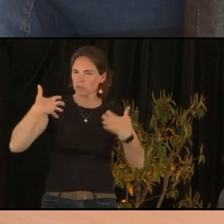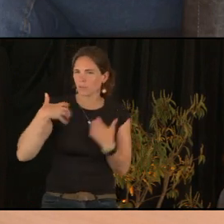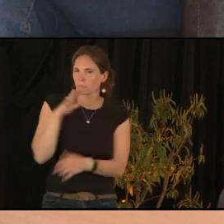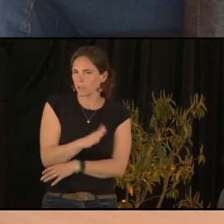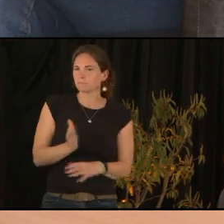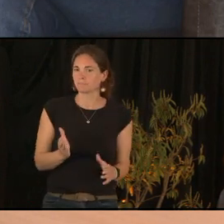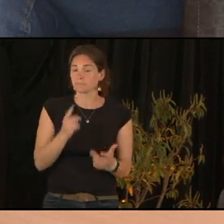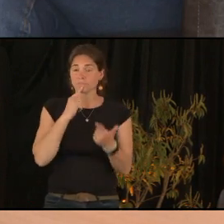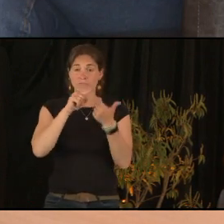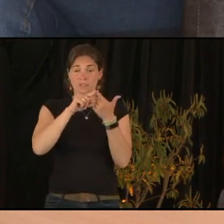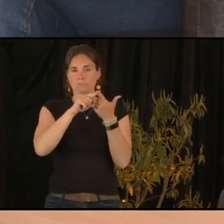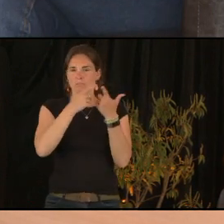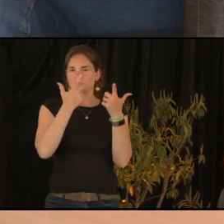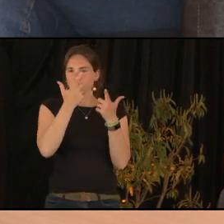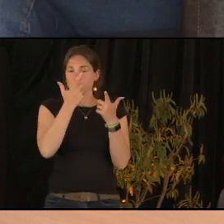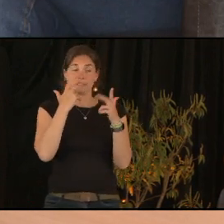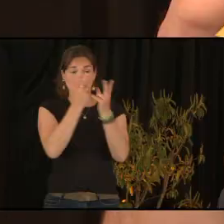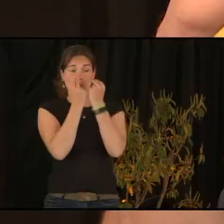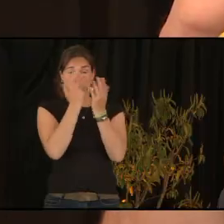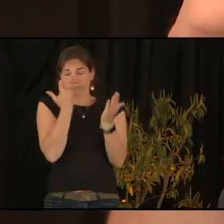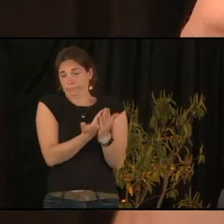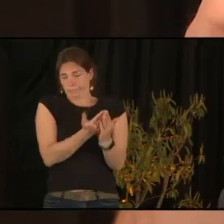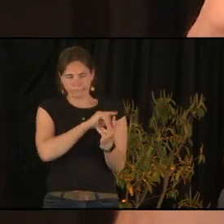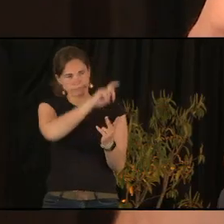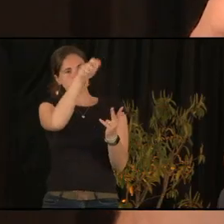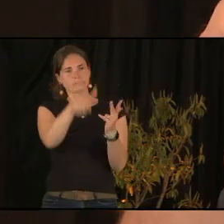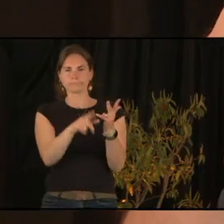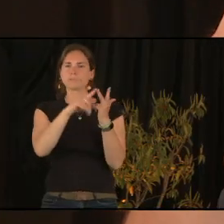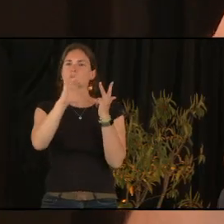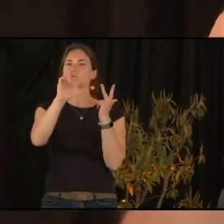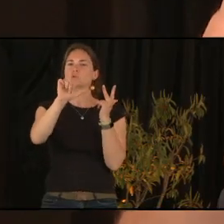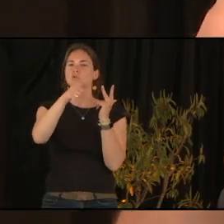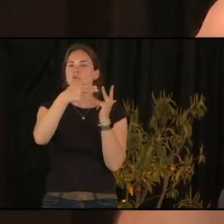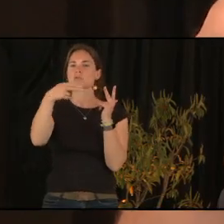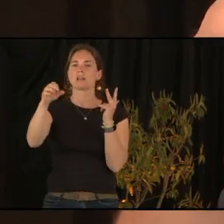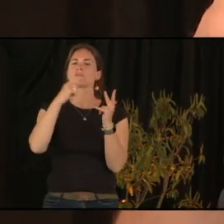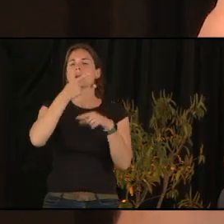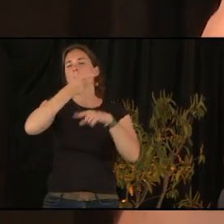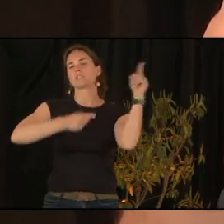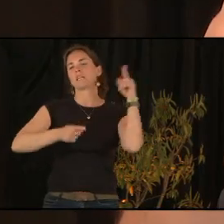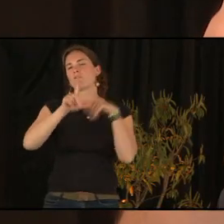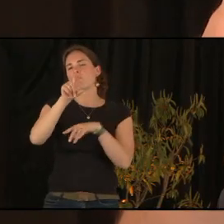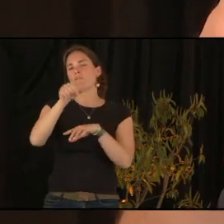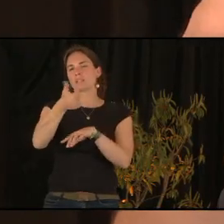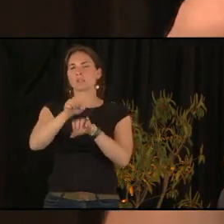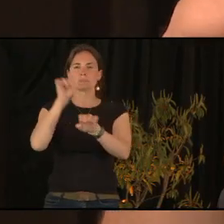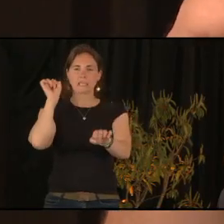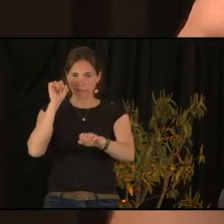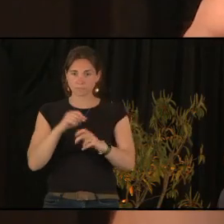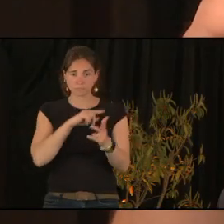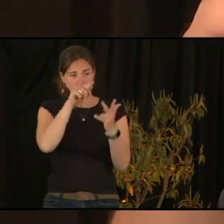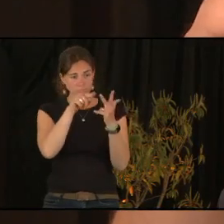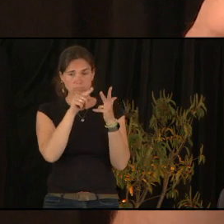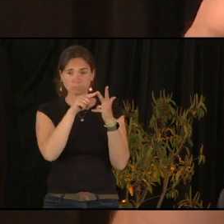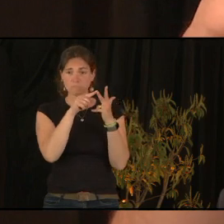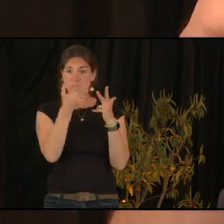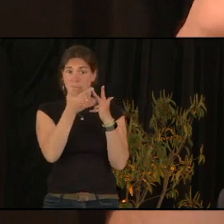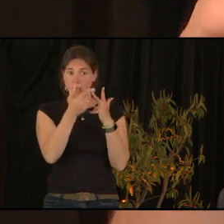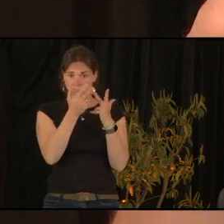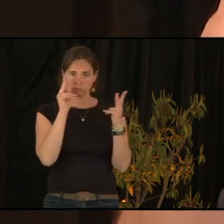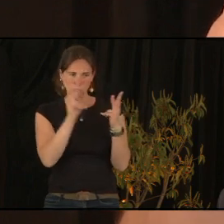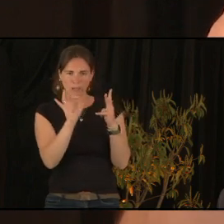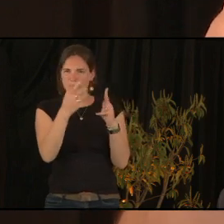il devait être décrit de cette manière-là. Et l'autre, Jeanne, qui est au milieu du 21e, hérite de ce rapport au